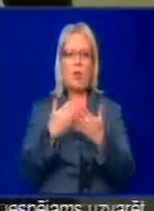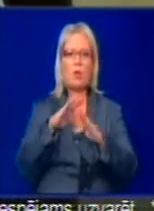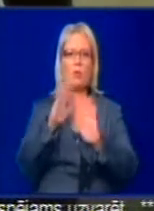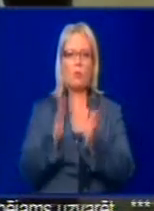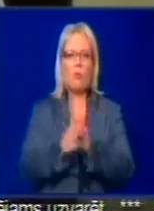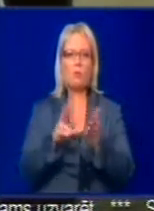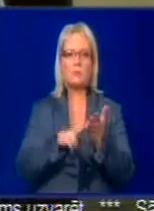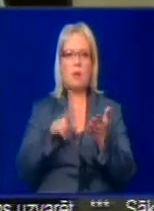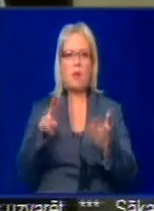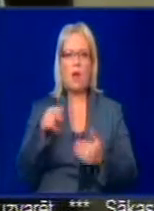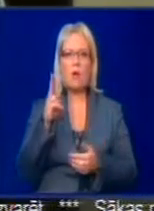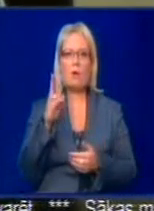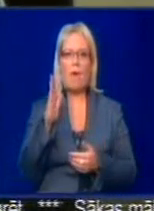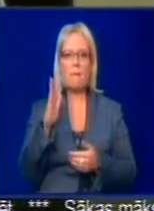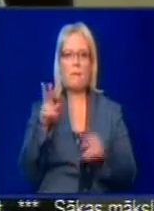kopums